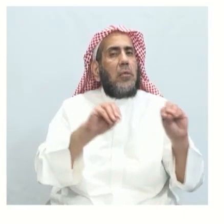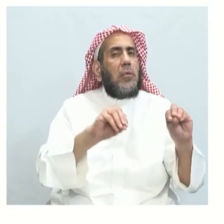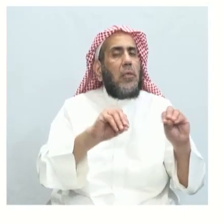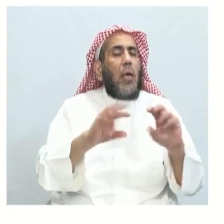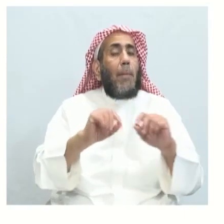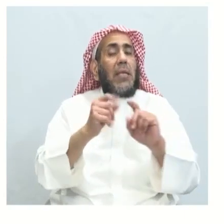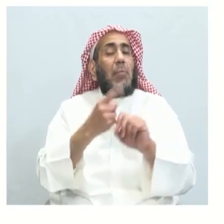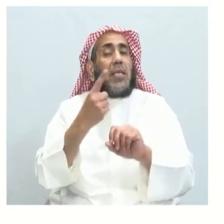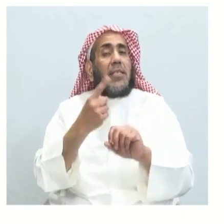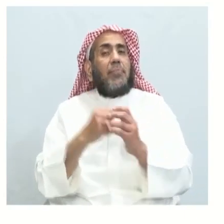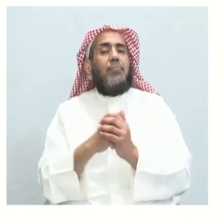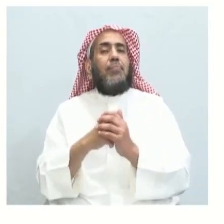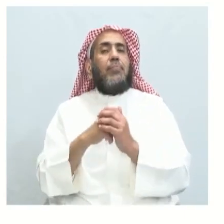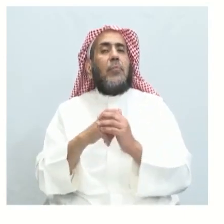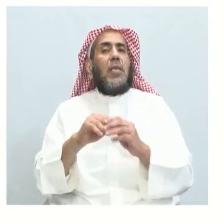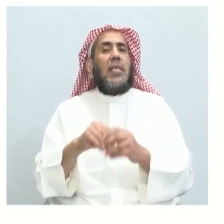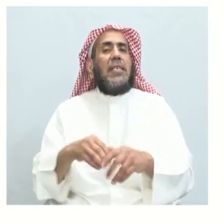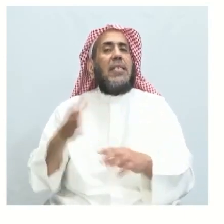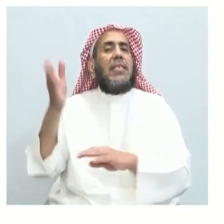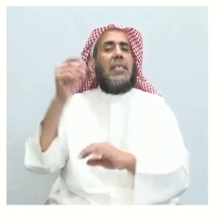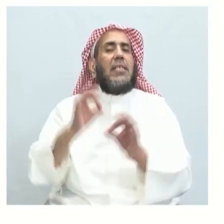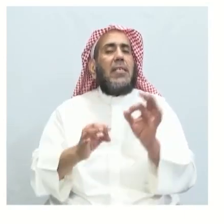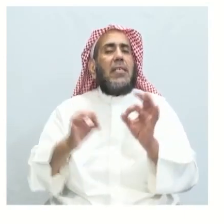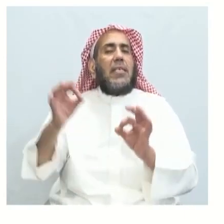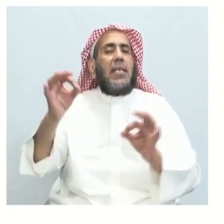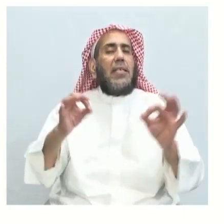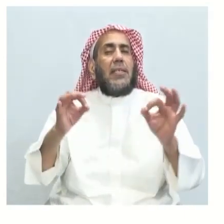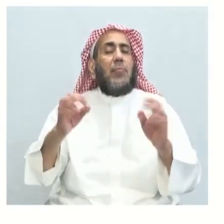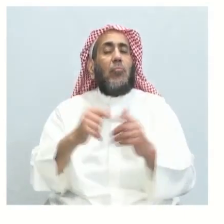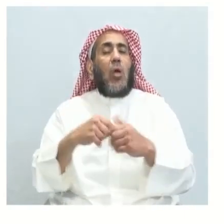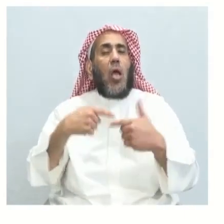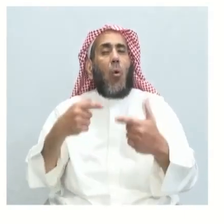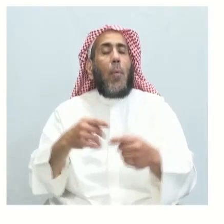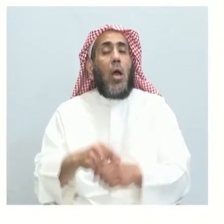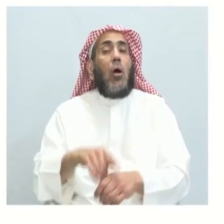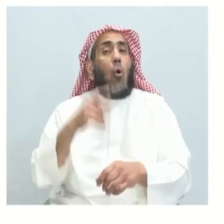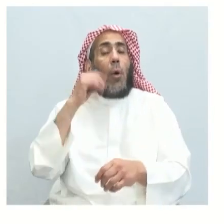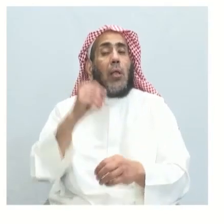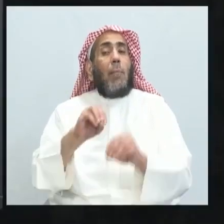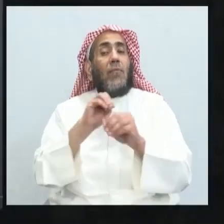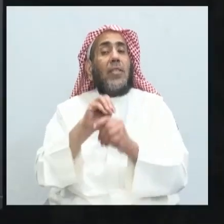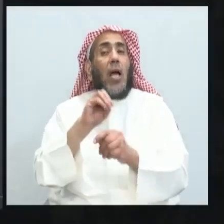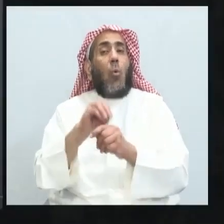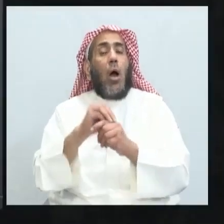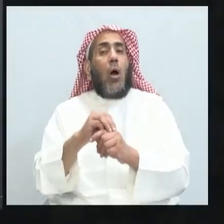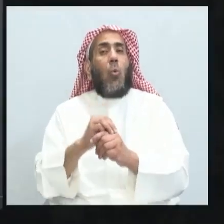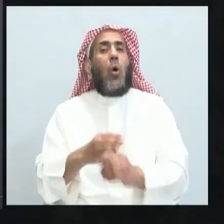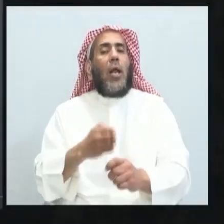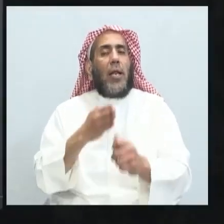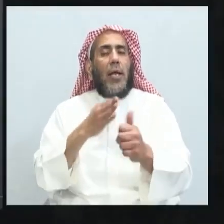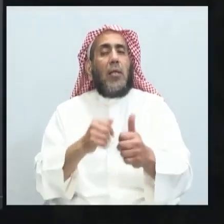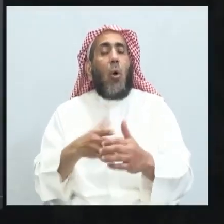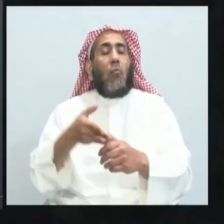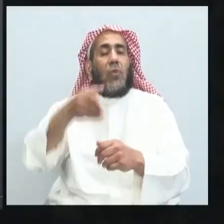ما يتميز به او بعض ما يعني سياسه السياسه التي سيقوم بها في الدعوه او في قياده او في